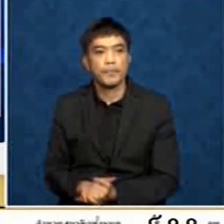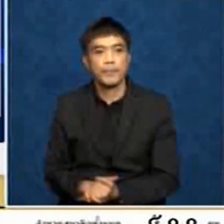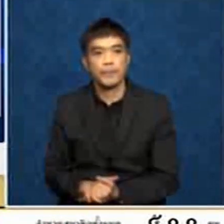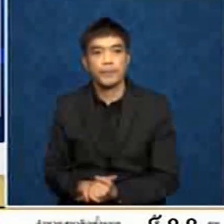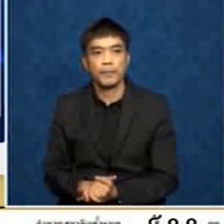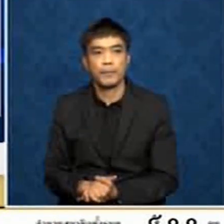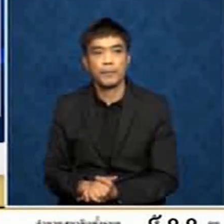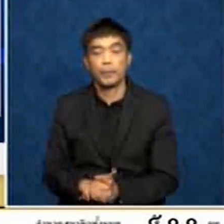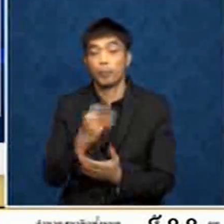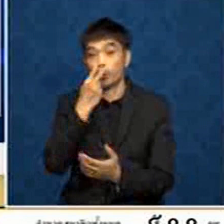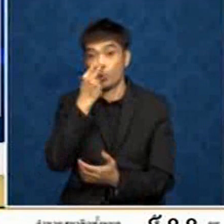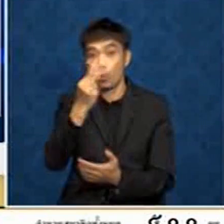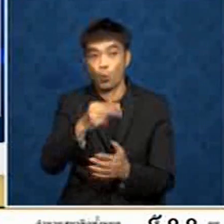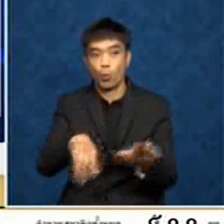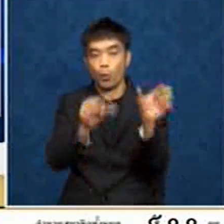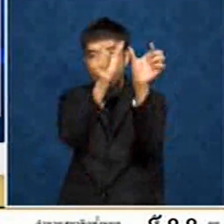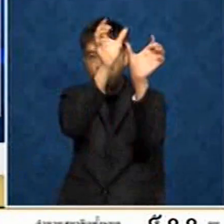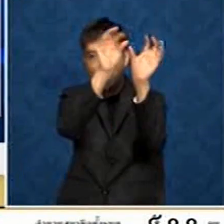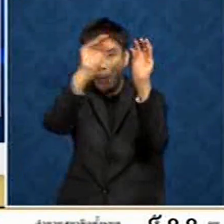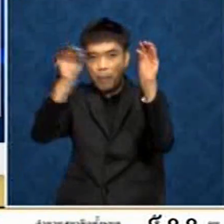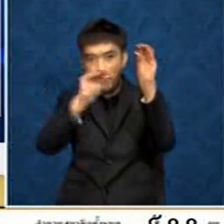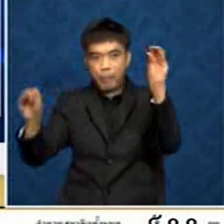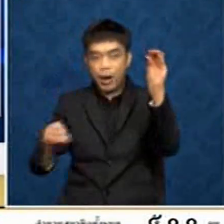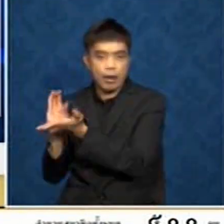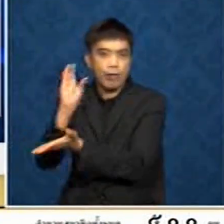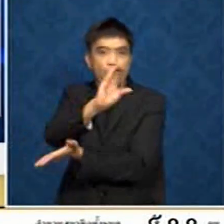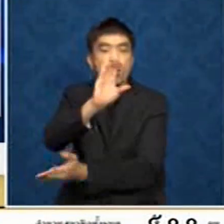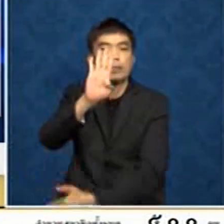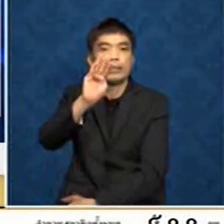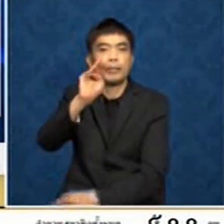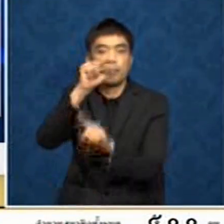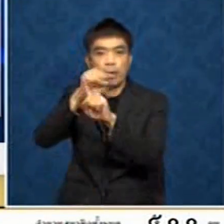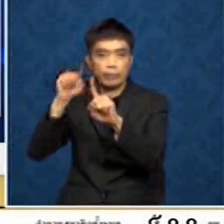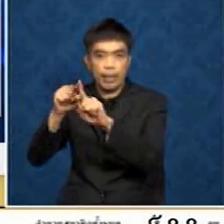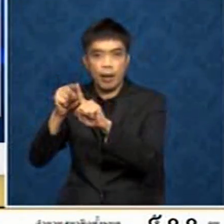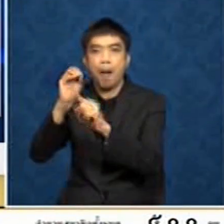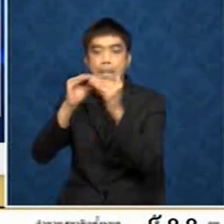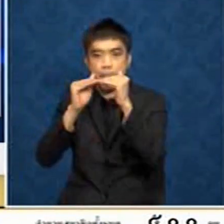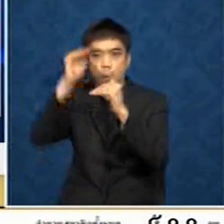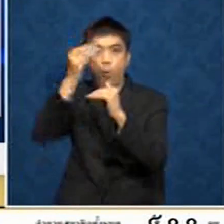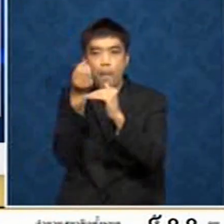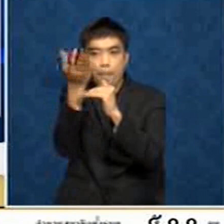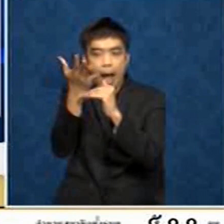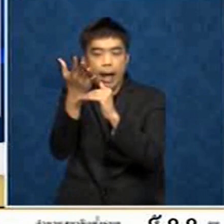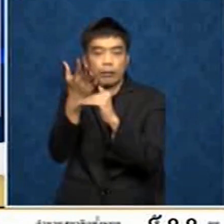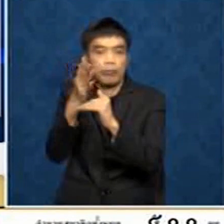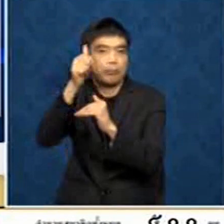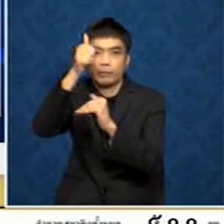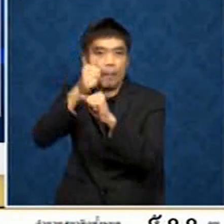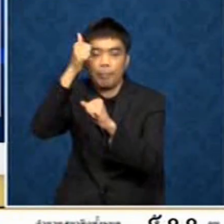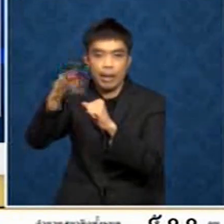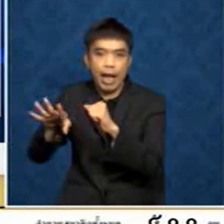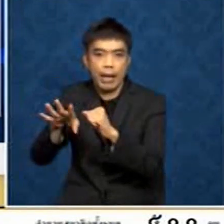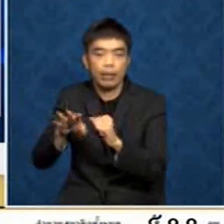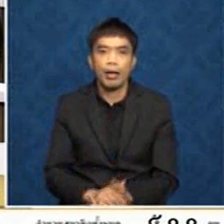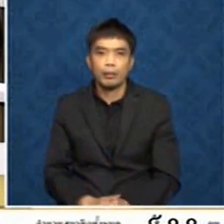ไปครับปัญหาต่อไปก็คือเรื่องของบุคลากรนะครับก็คือคนไม่พอเนื่องจากว่าไม่ได้รับการจัดสรรงบประมาณเพื่อ